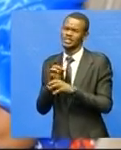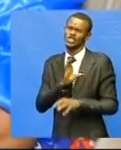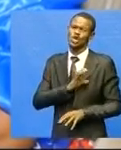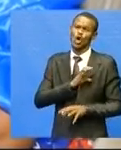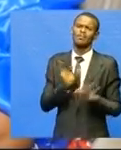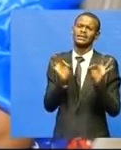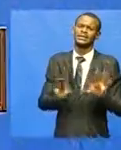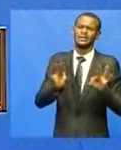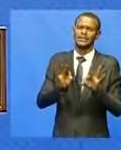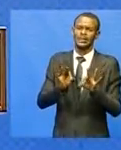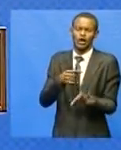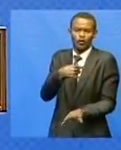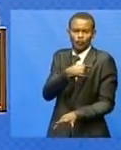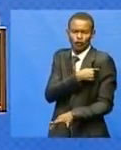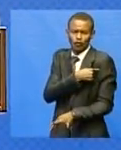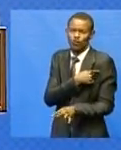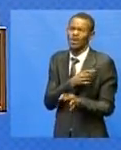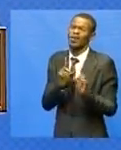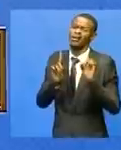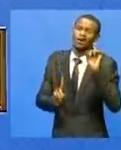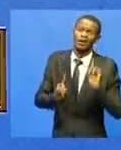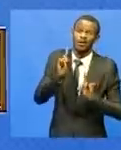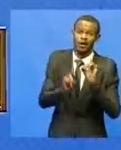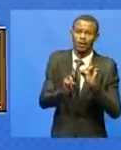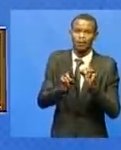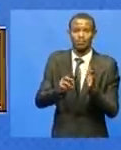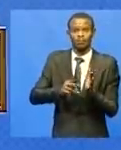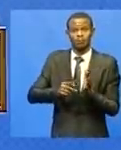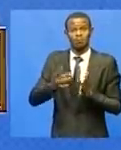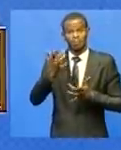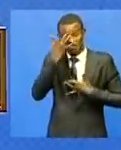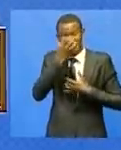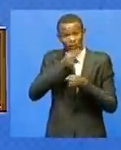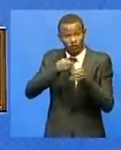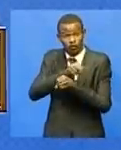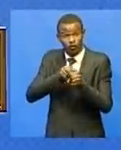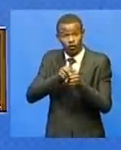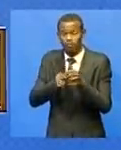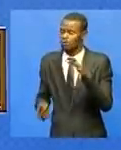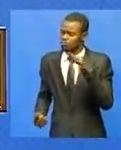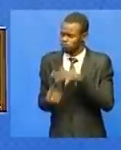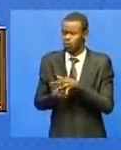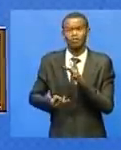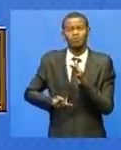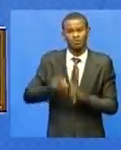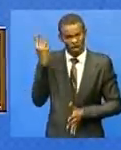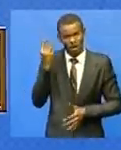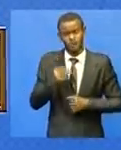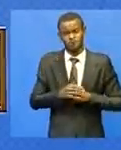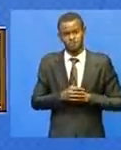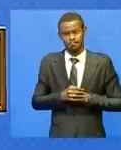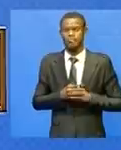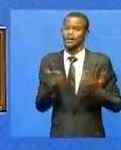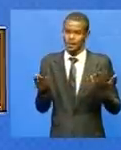variants étrangers. Intervenant à ces sujets, le Premier ministre chef du gouvernement a informé le